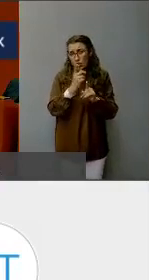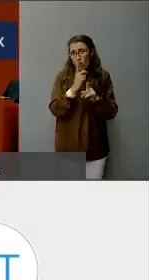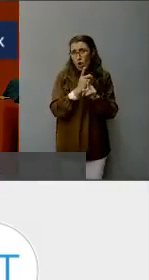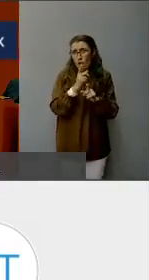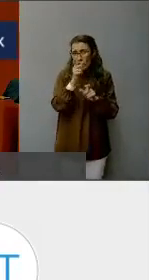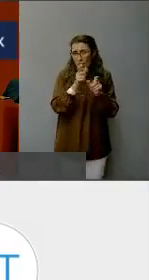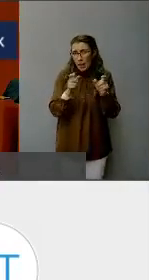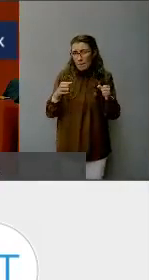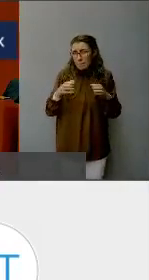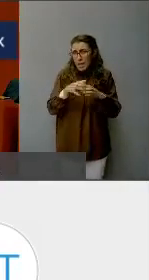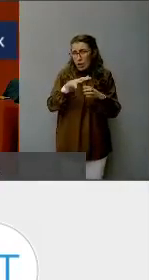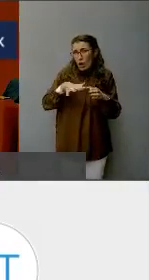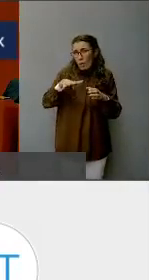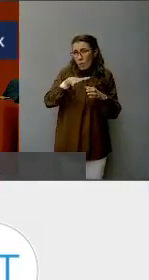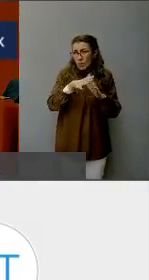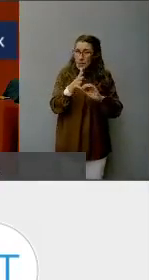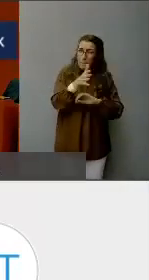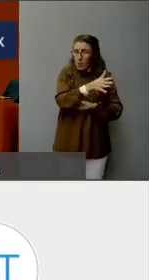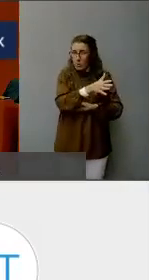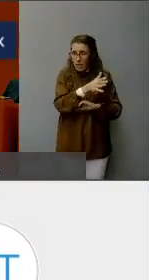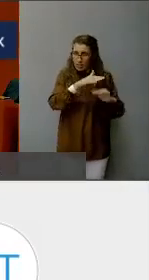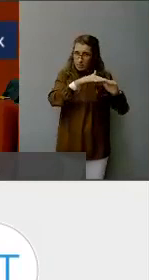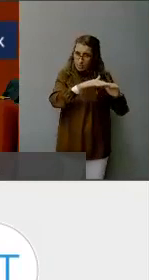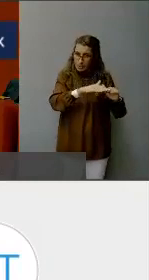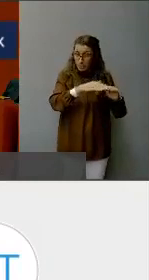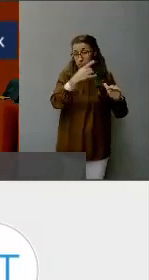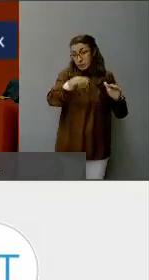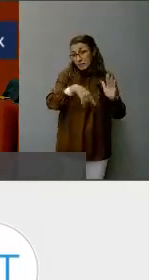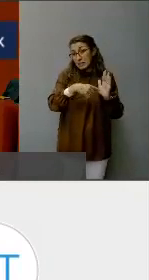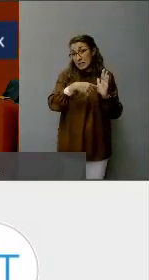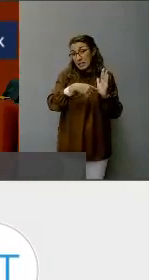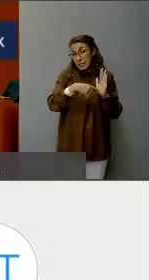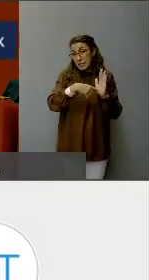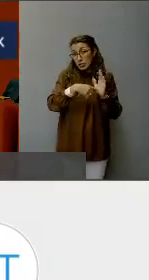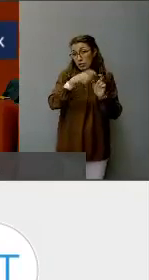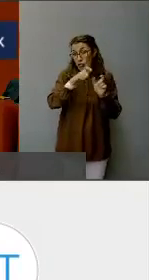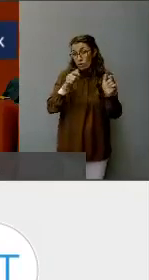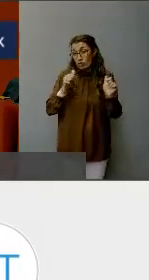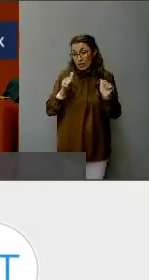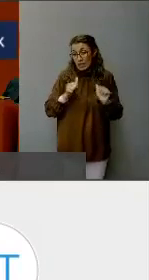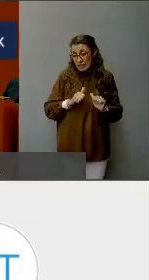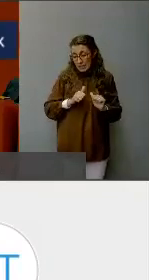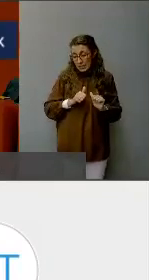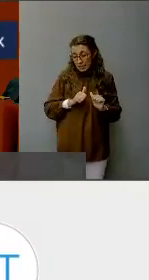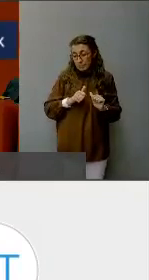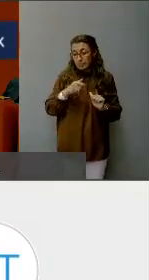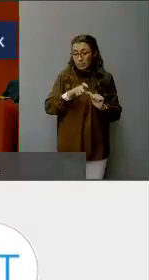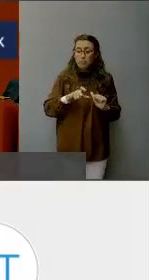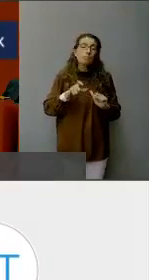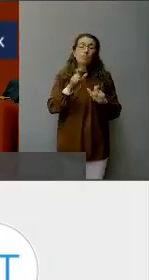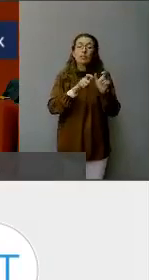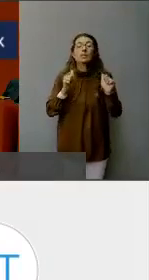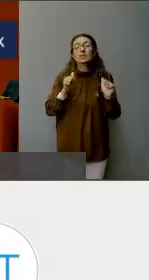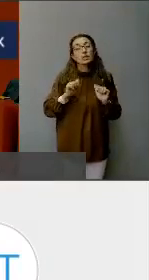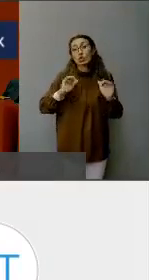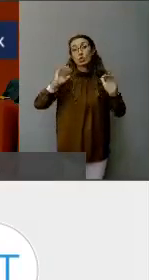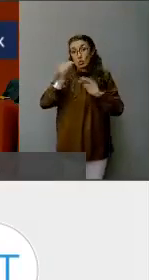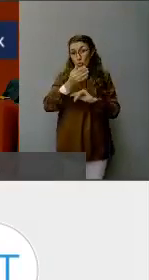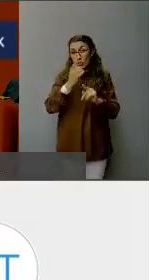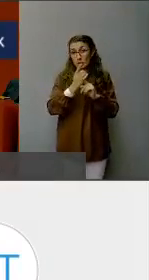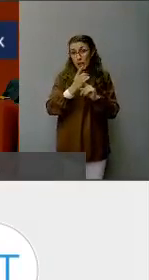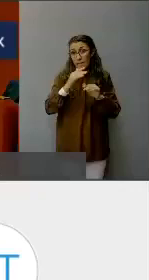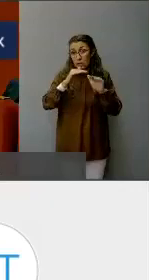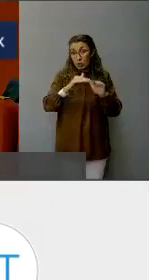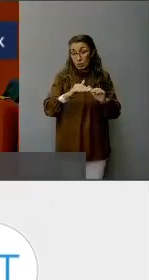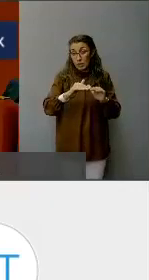ponente ma tutta l'acqua del diritto un diritto sacrosanto dei cittadini genovesi quello di essere tutelati e un